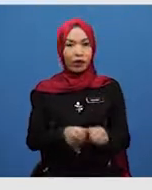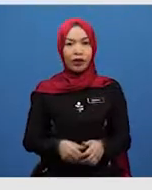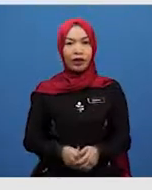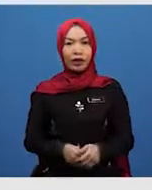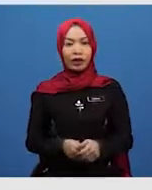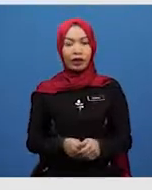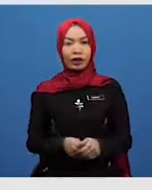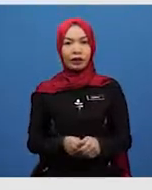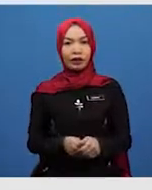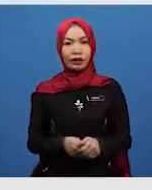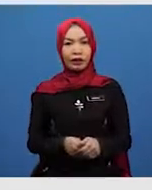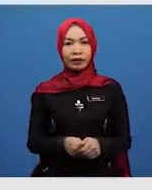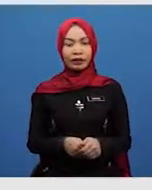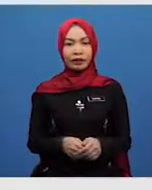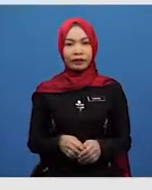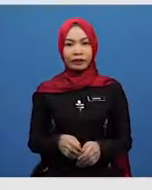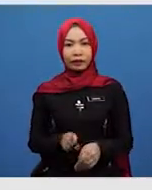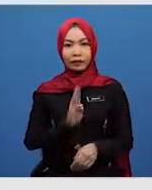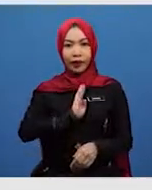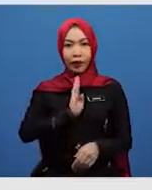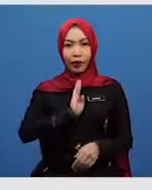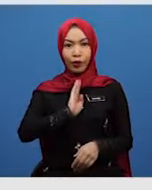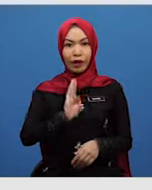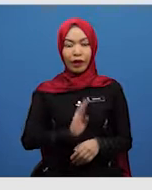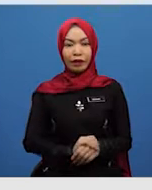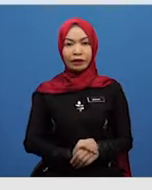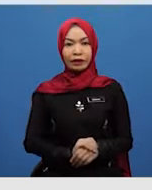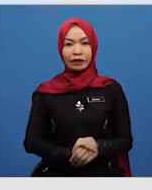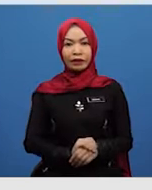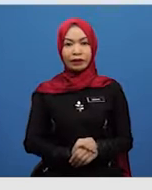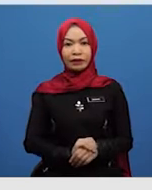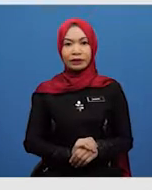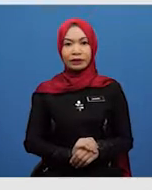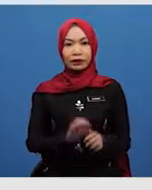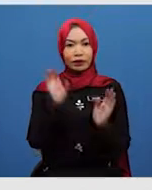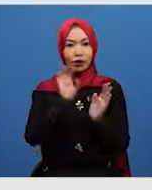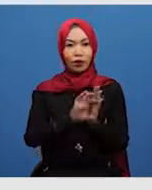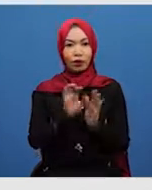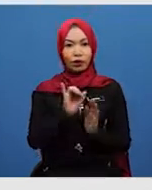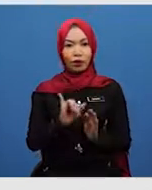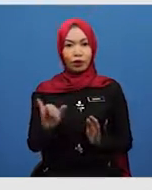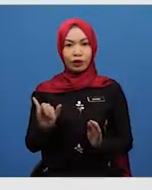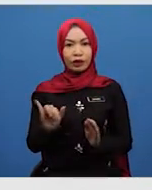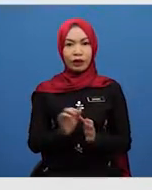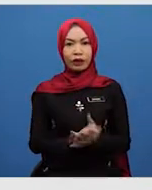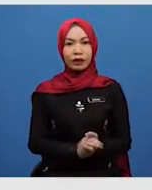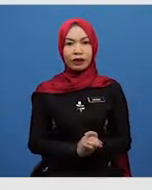contoh adat yang masih diamalkannya lah admiring bagi etnik